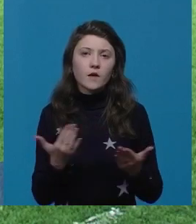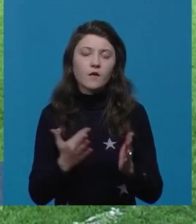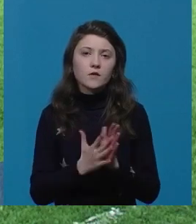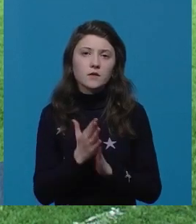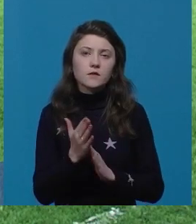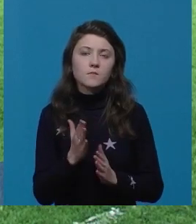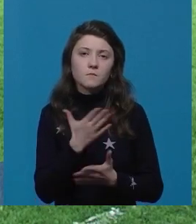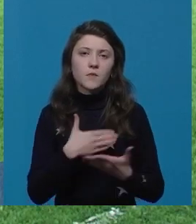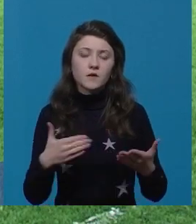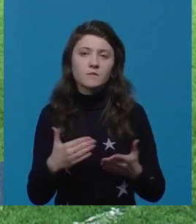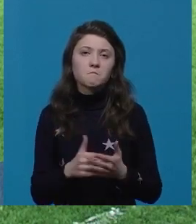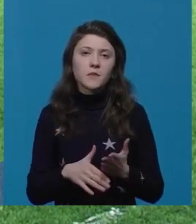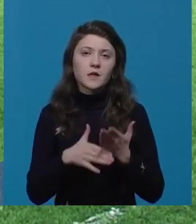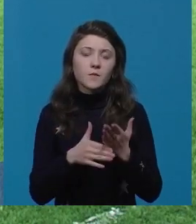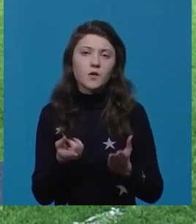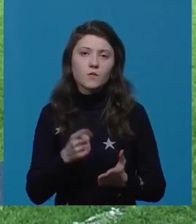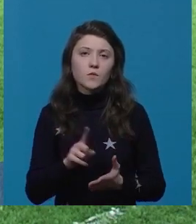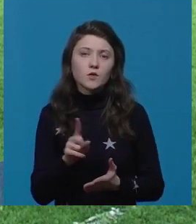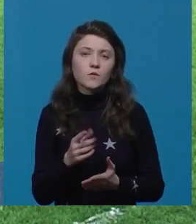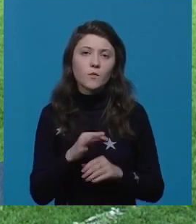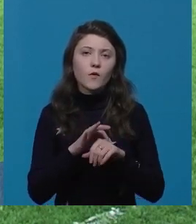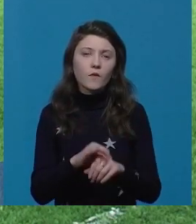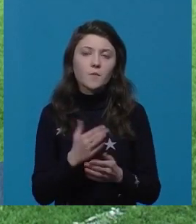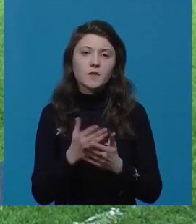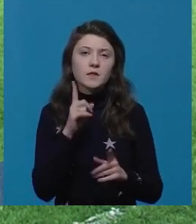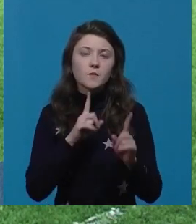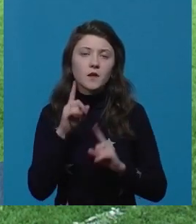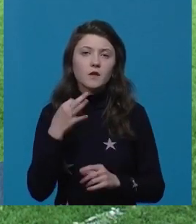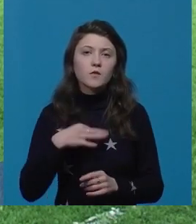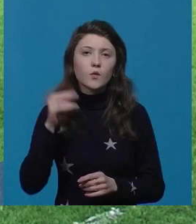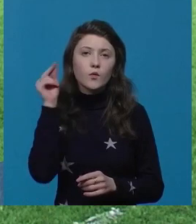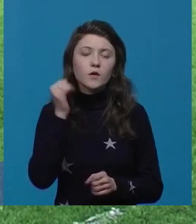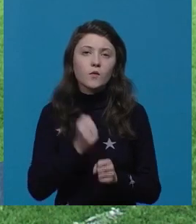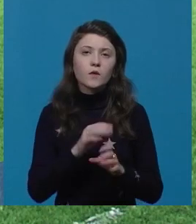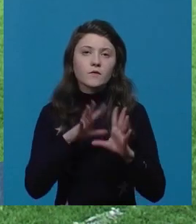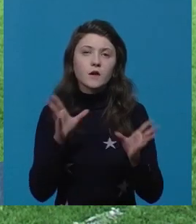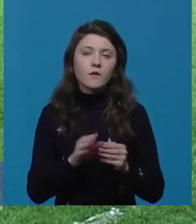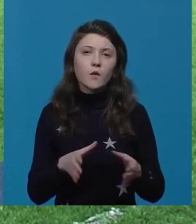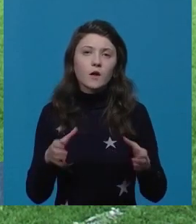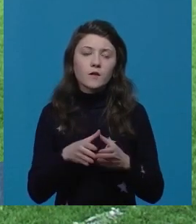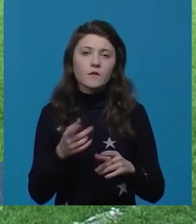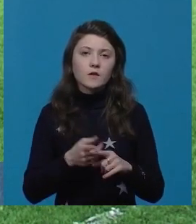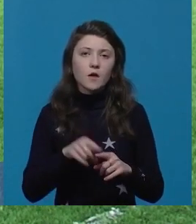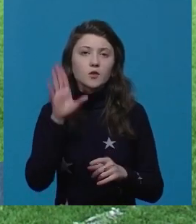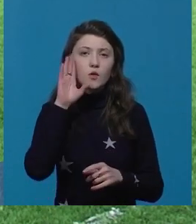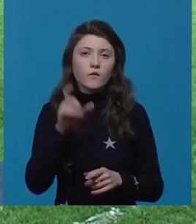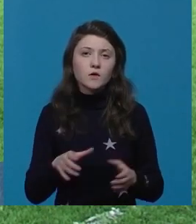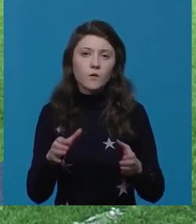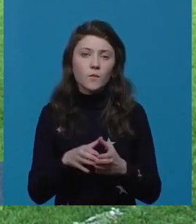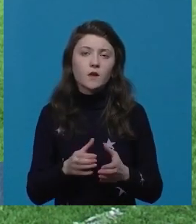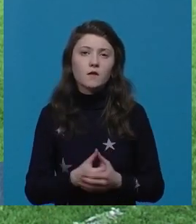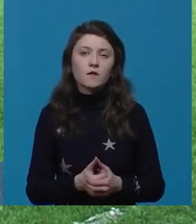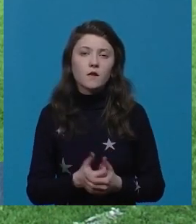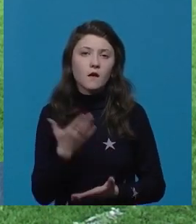всіляко підтримуємо, тому що і там проведення семінарів, курсів, і робота взагалі в колективі, фактично це чоловічий колектив, комітет арбітрів.